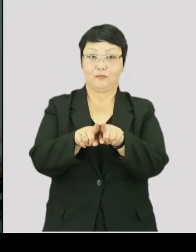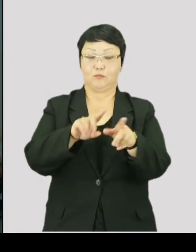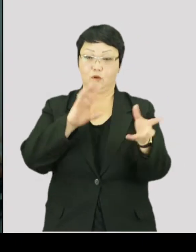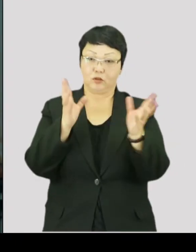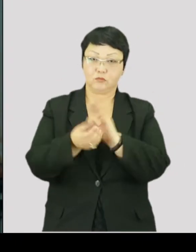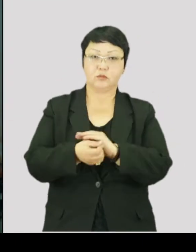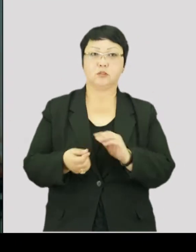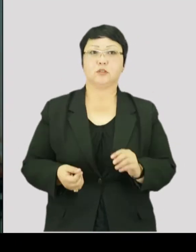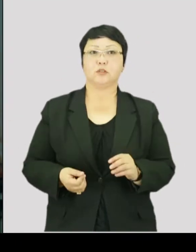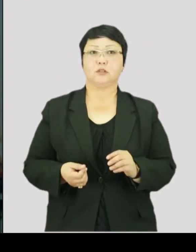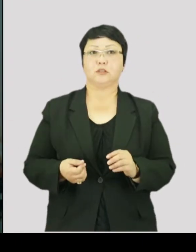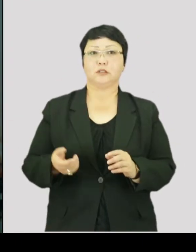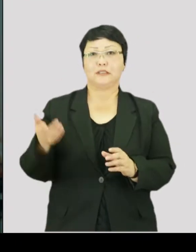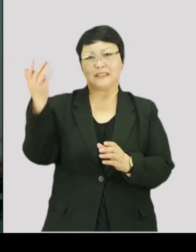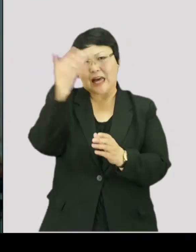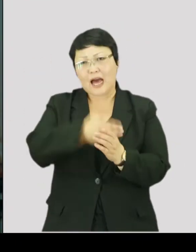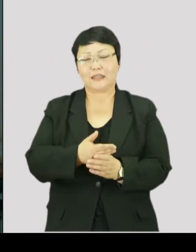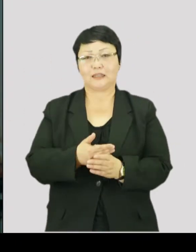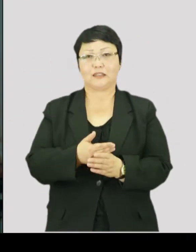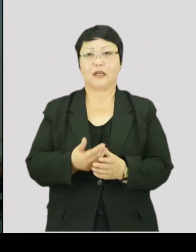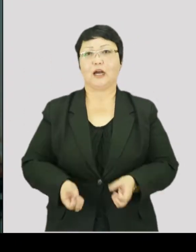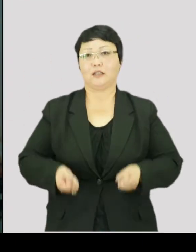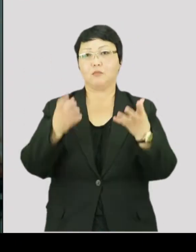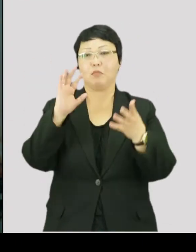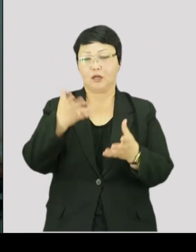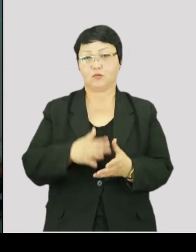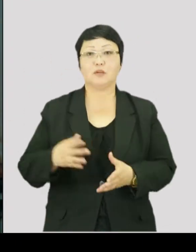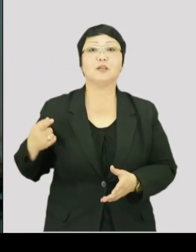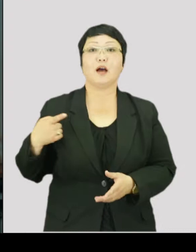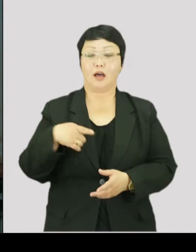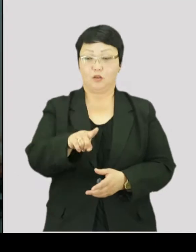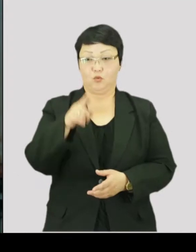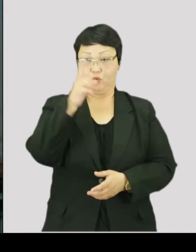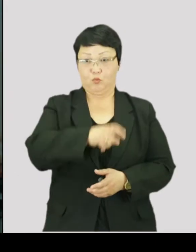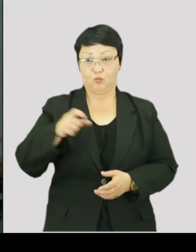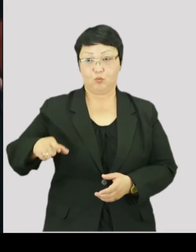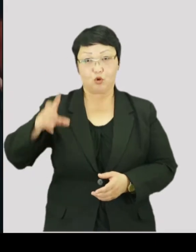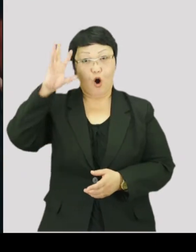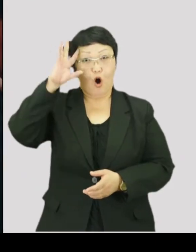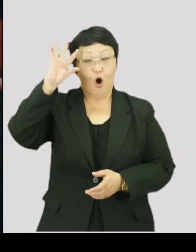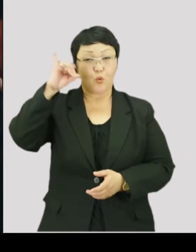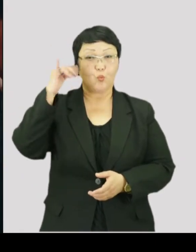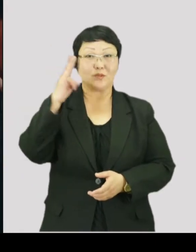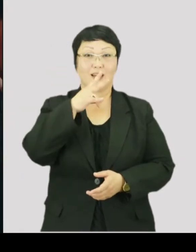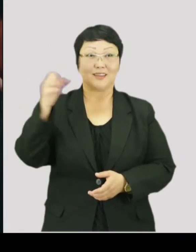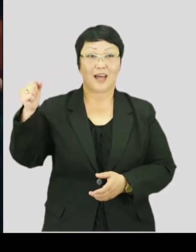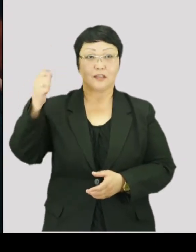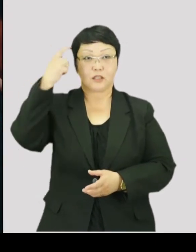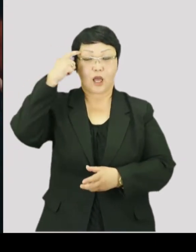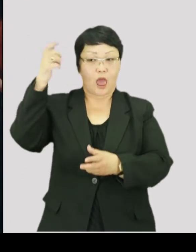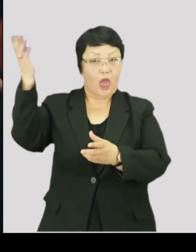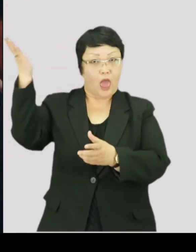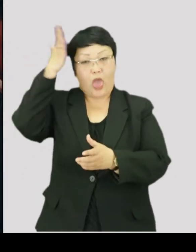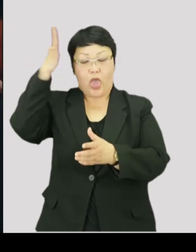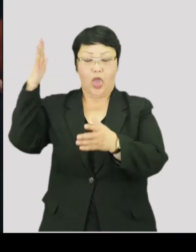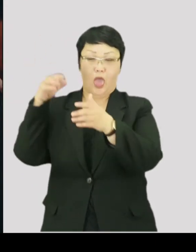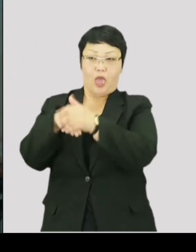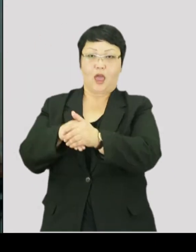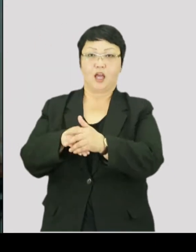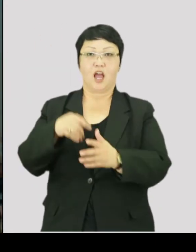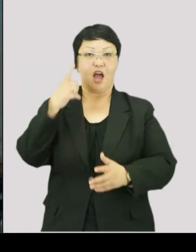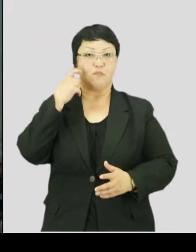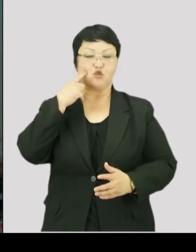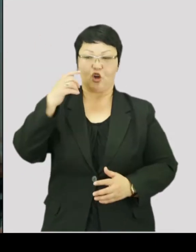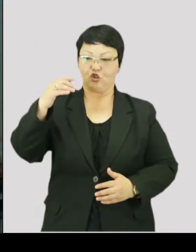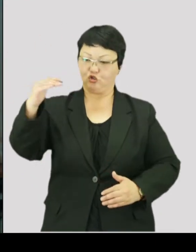саад бэрхшээлтэй тулгарх болов гэж бодож байна. Яг тэгвэл нэг хүмүүсийн оюун санааны үнд ингээд шингэсэн байгаа нөгөө гендер энэ